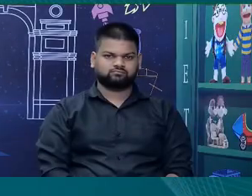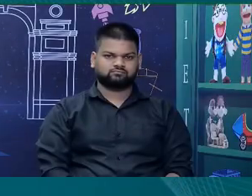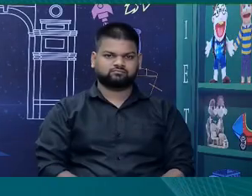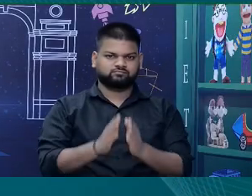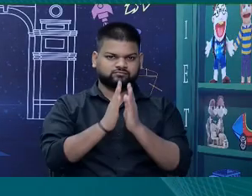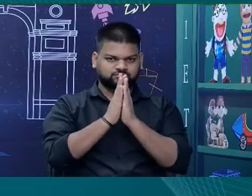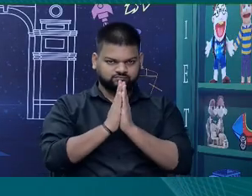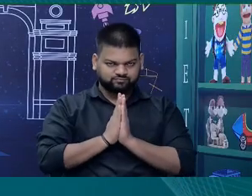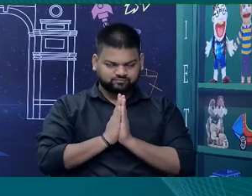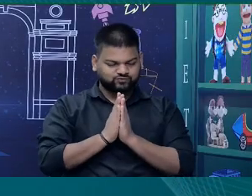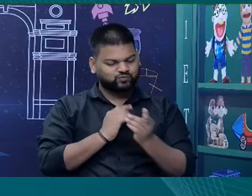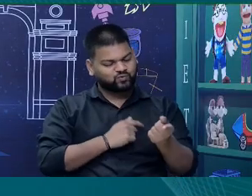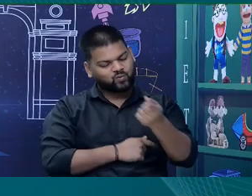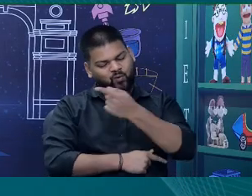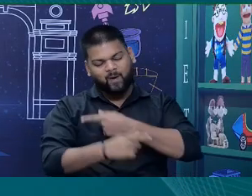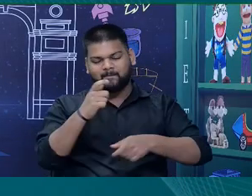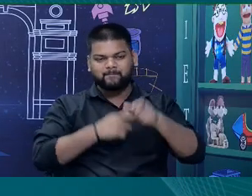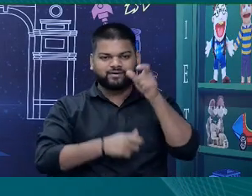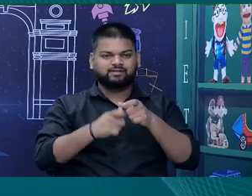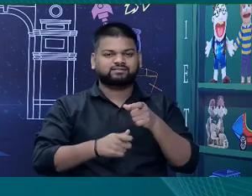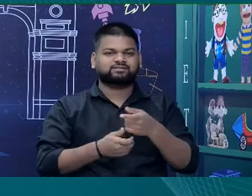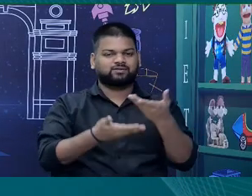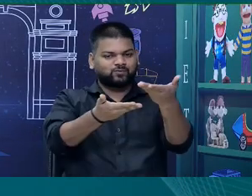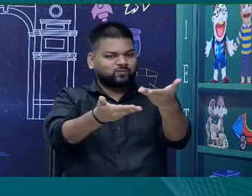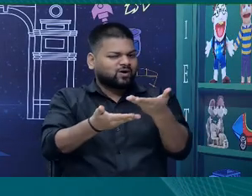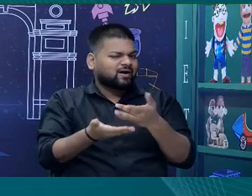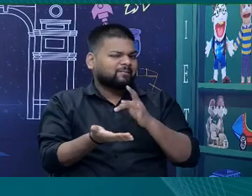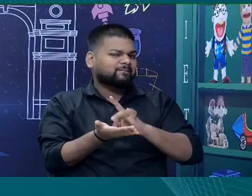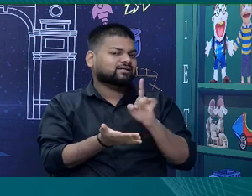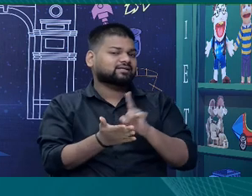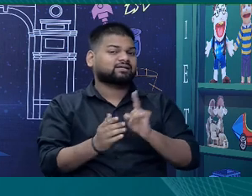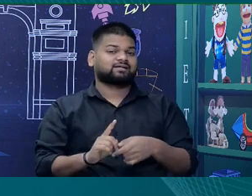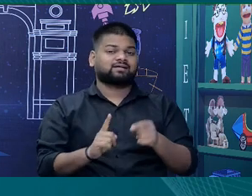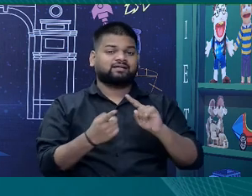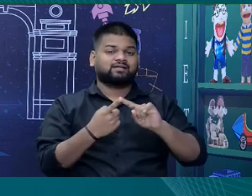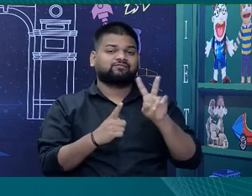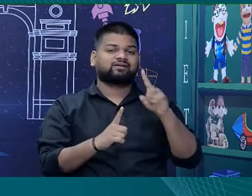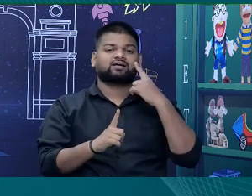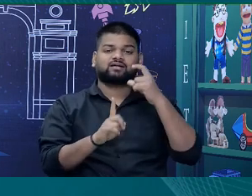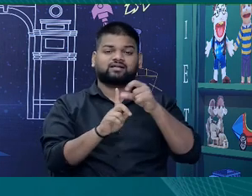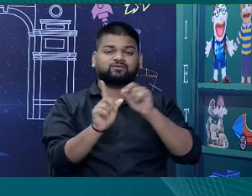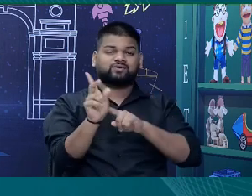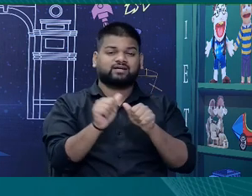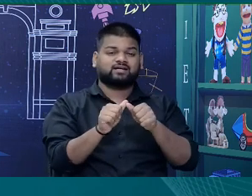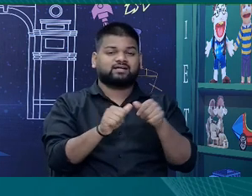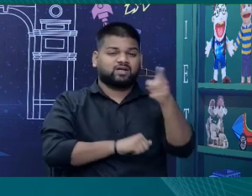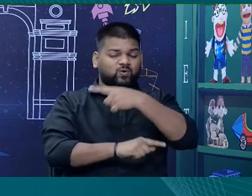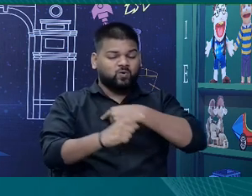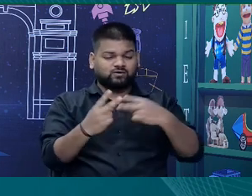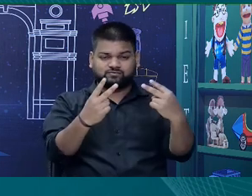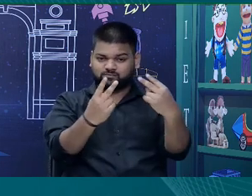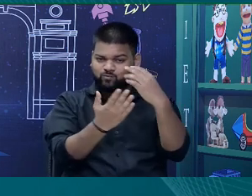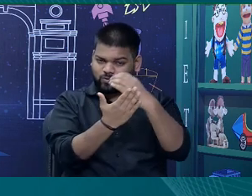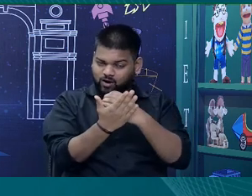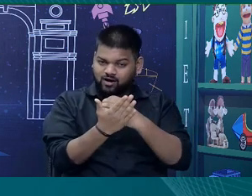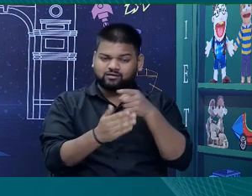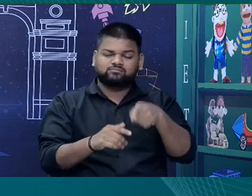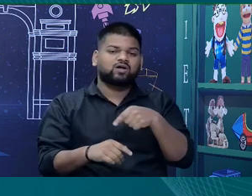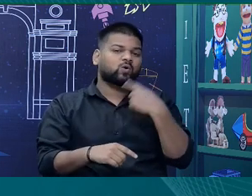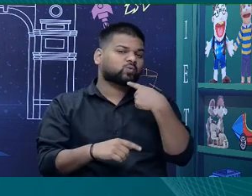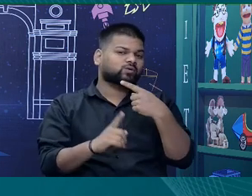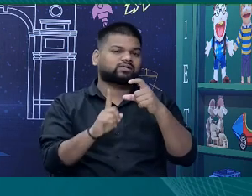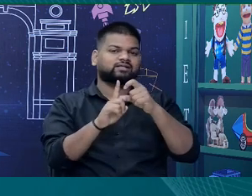नमस्कार स्वागत है आप सभी का आई विद्या चैनल नंबर 7 पर मैं हूं देवेंद्र त्रिपाठी आज के इस पाठ में आज के सत्र में